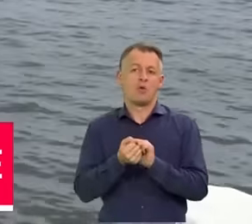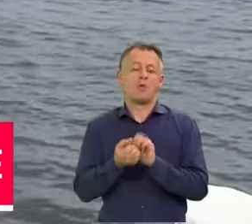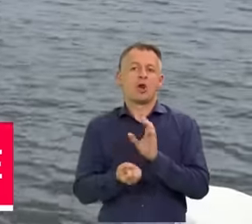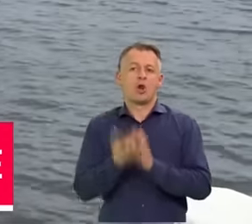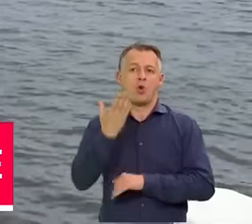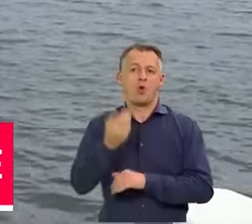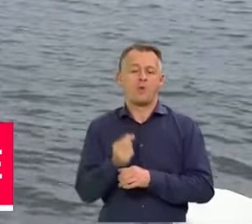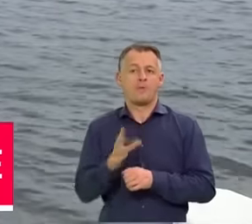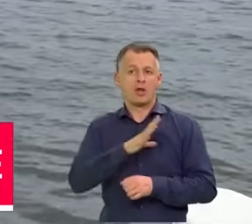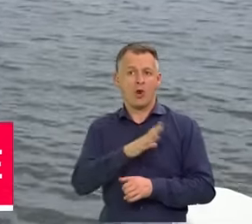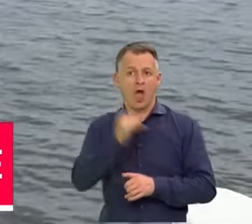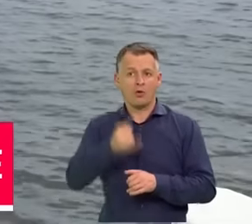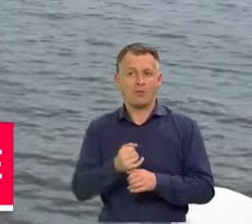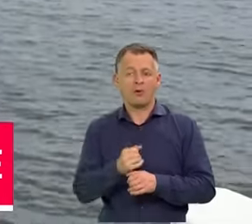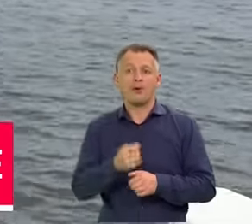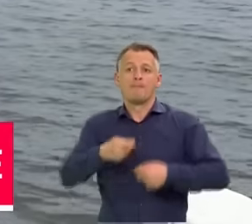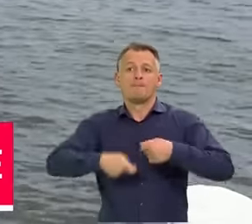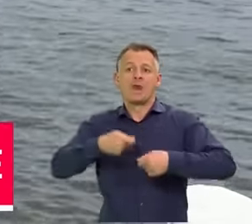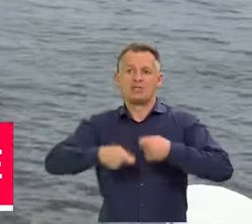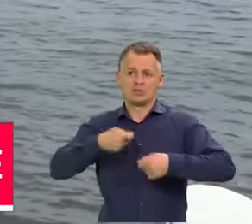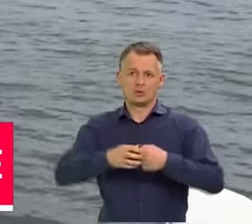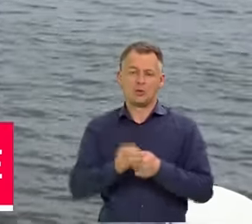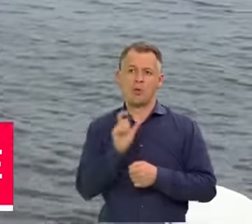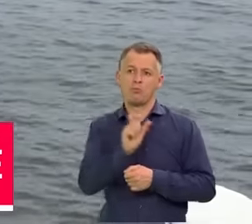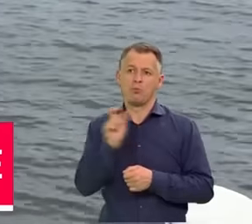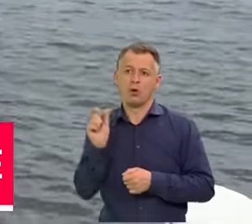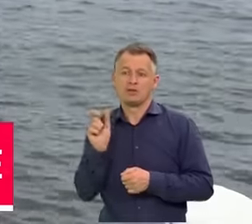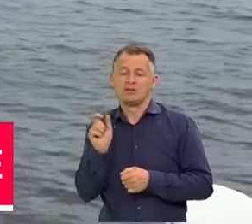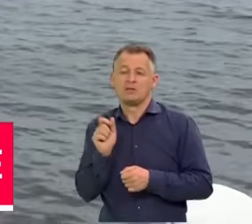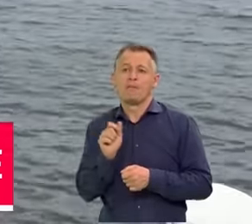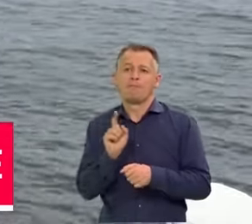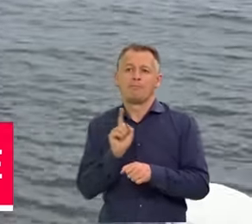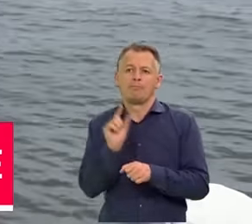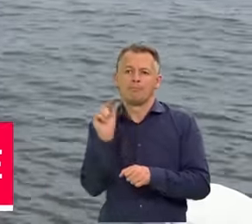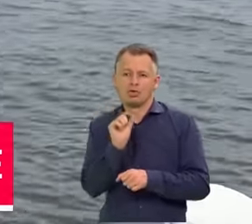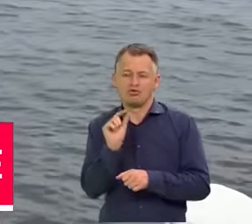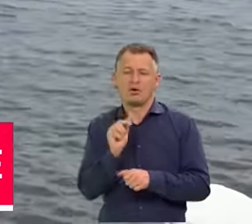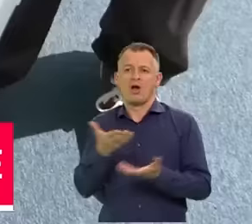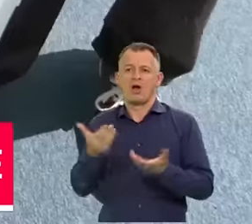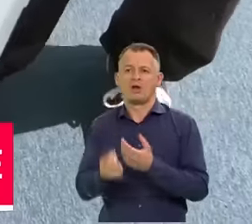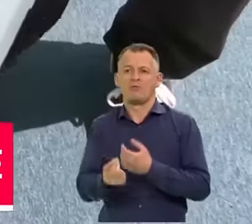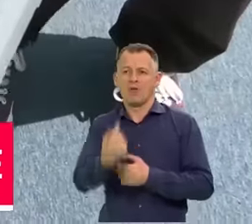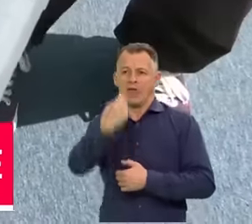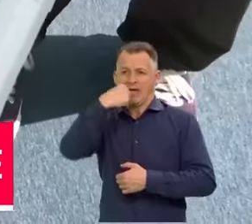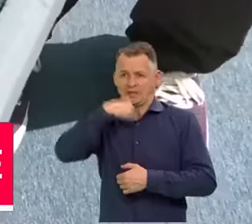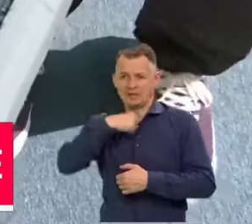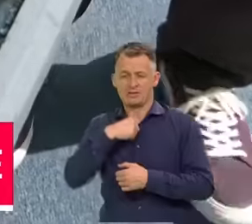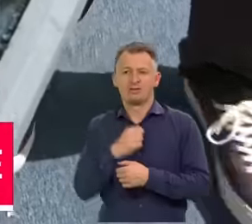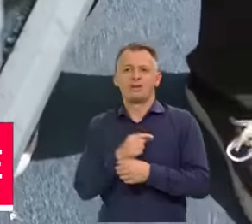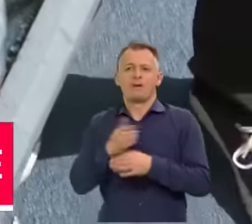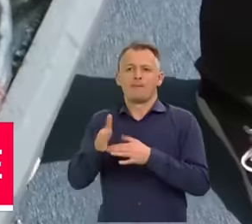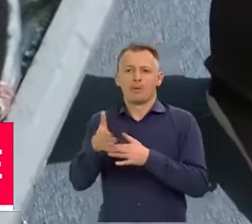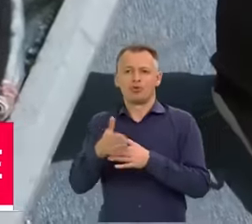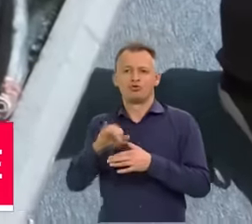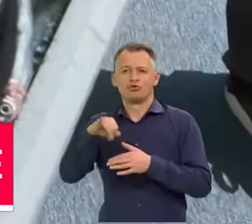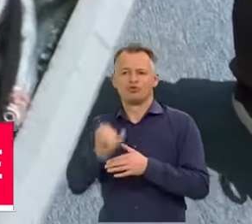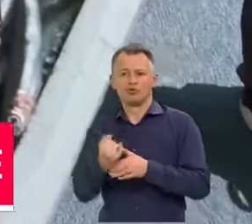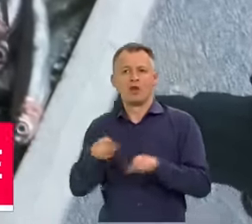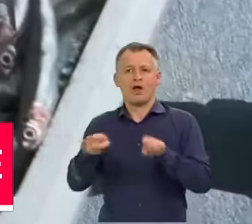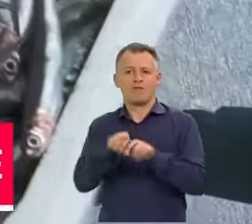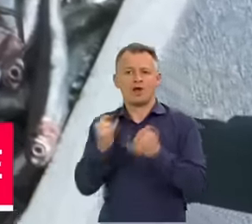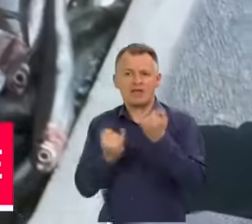nivel molecular e microplasticul. Bucăți atât de mici care sunt ingerate de faună și floră și